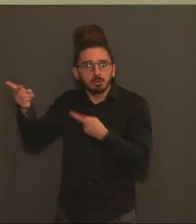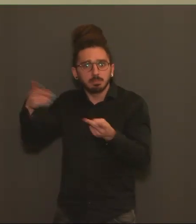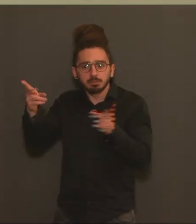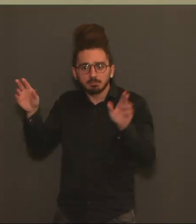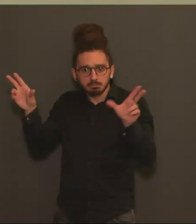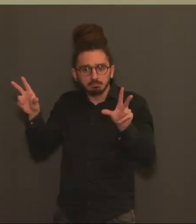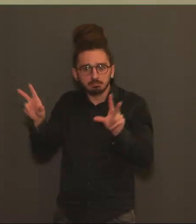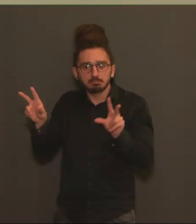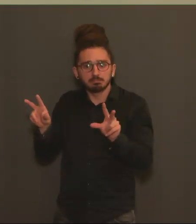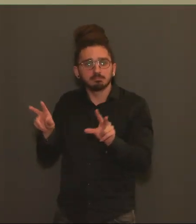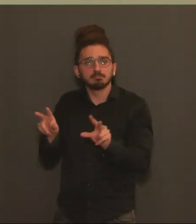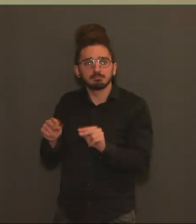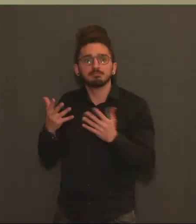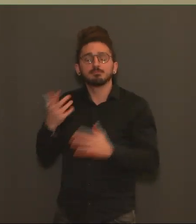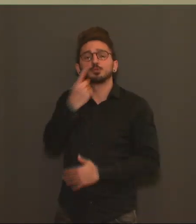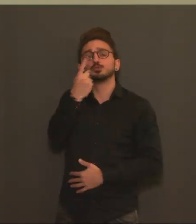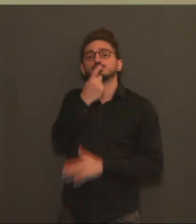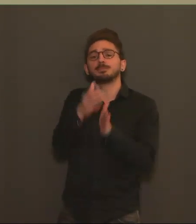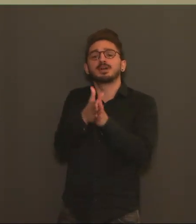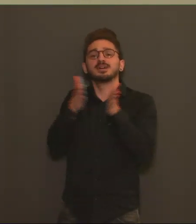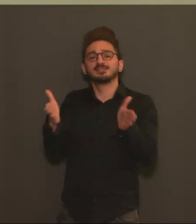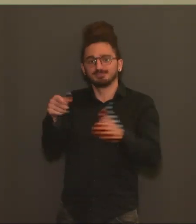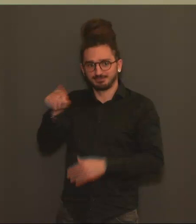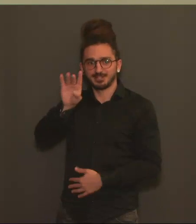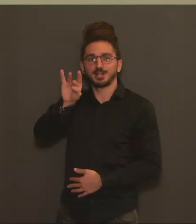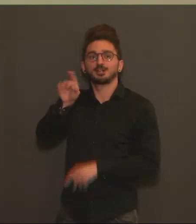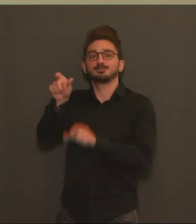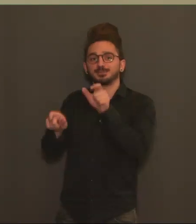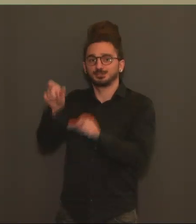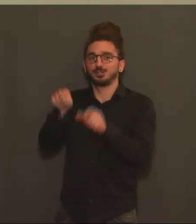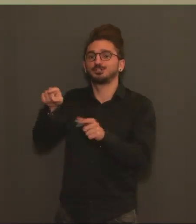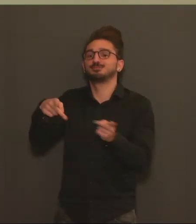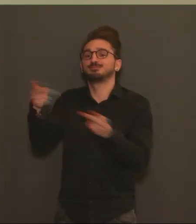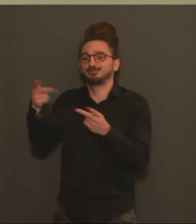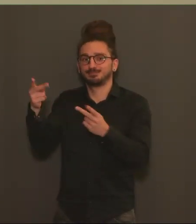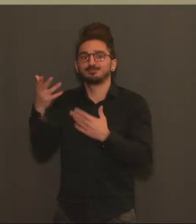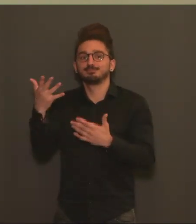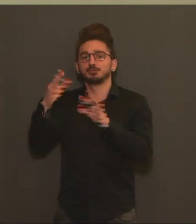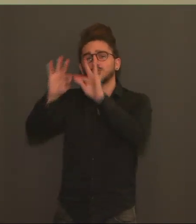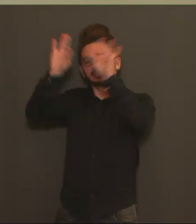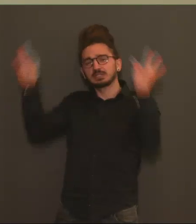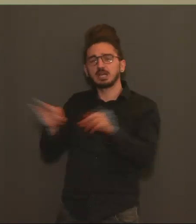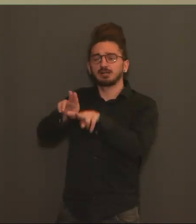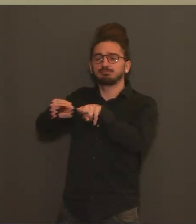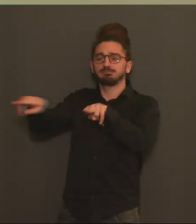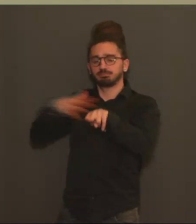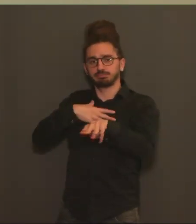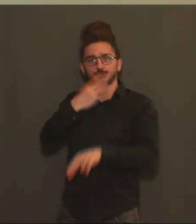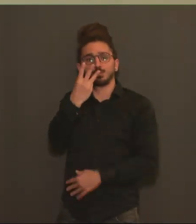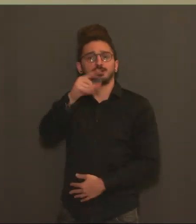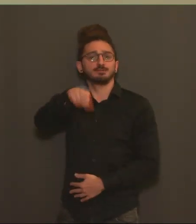une semaine et ne représente donc plus que 3,7% du nombre de gens hospitalisés. Et je vous rappelle qu'on était